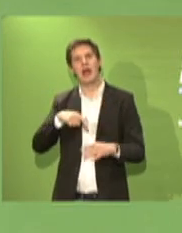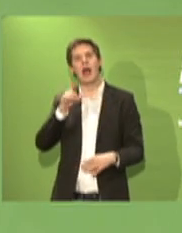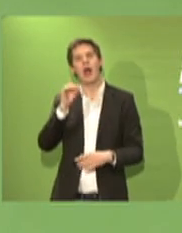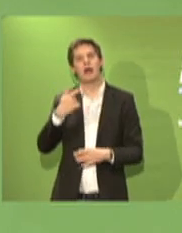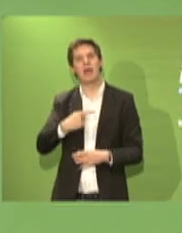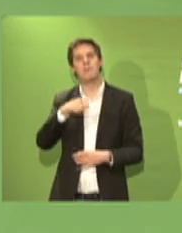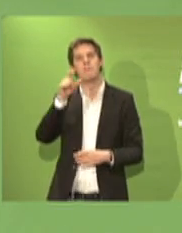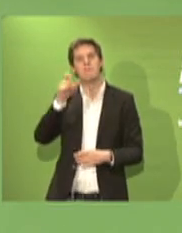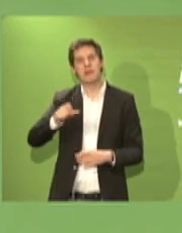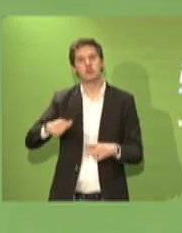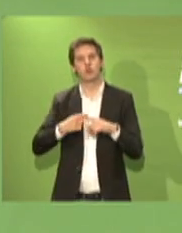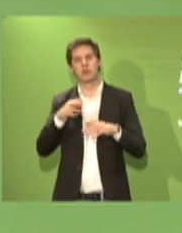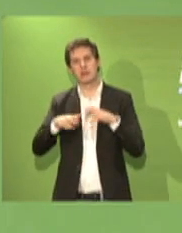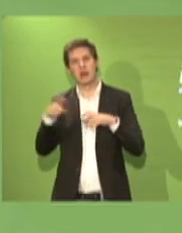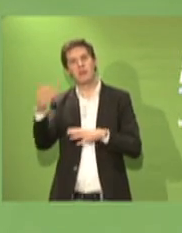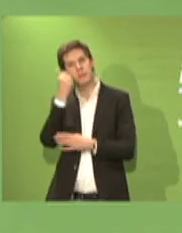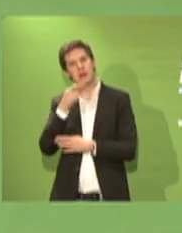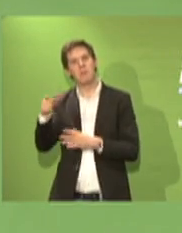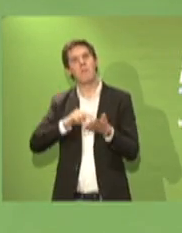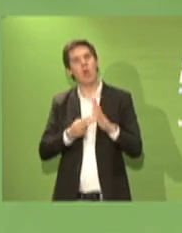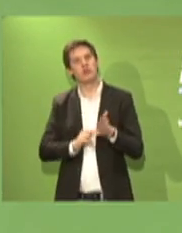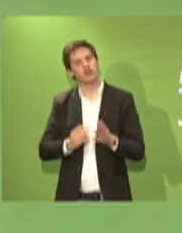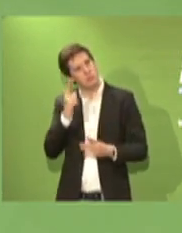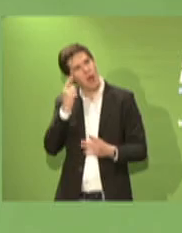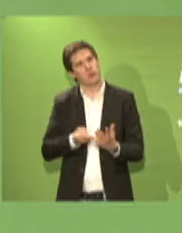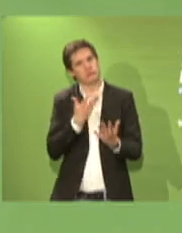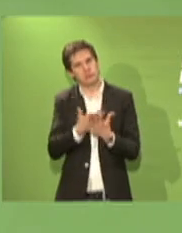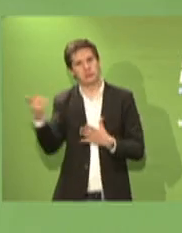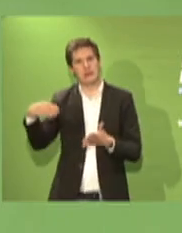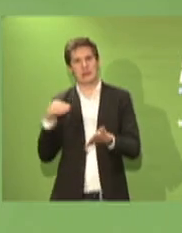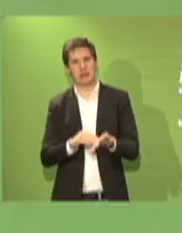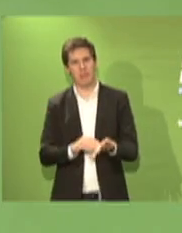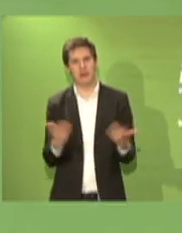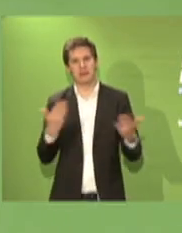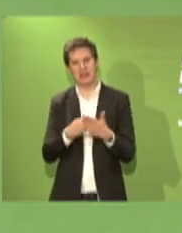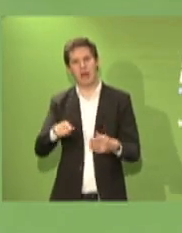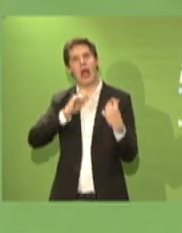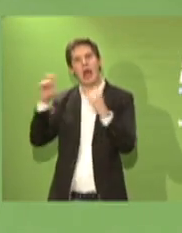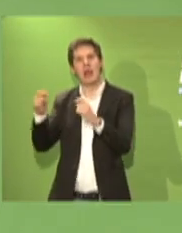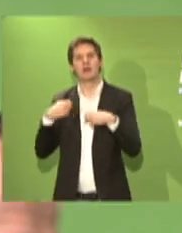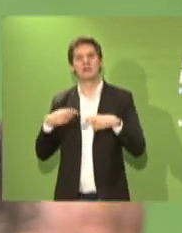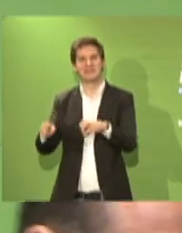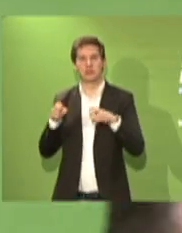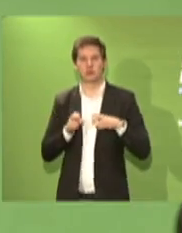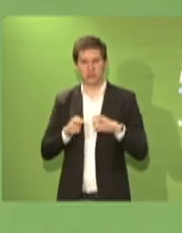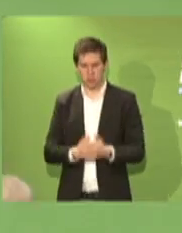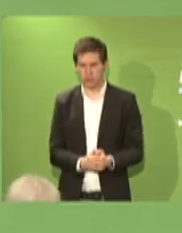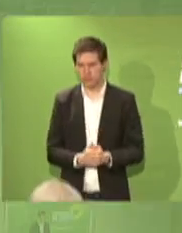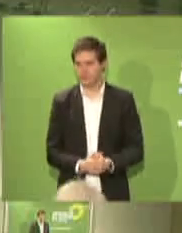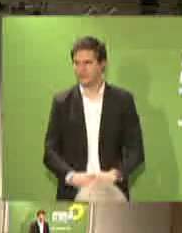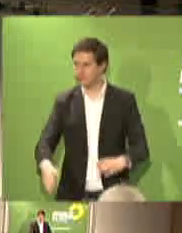Verfahren zur politischen Meinungsbildung zu beteiligen. Hiermit wird dieser Antrag zurückgezogen.